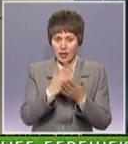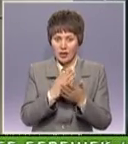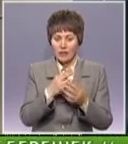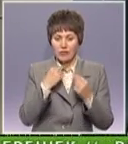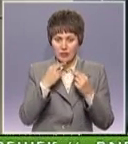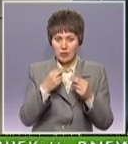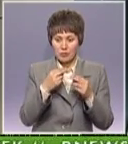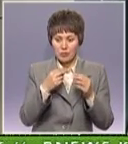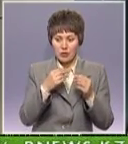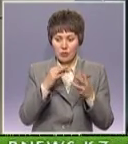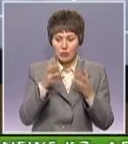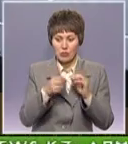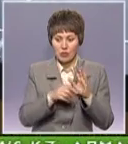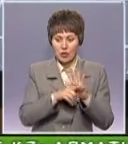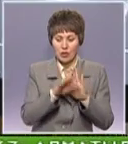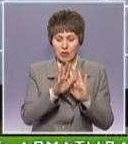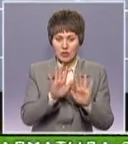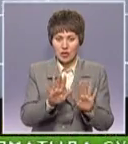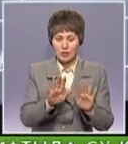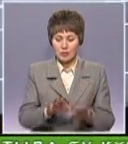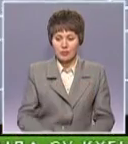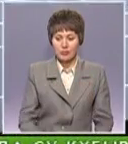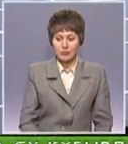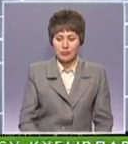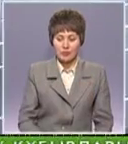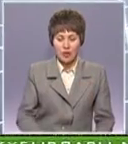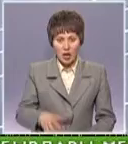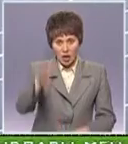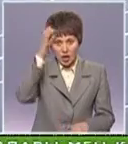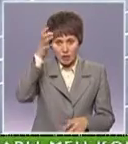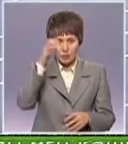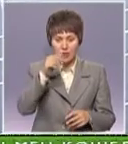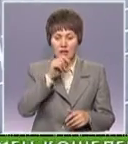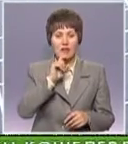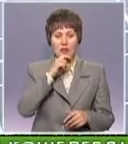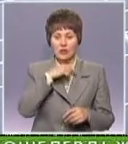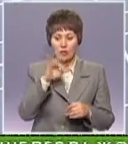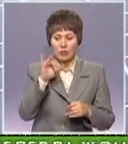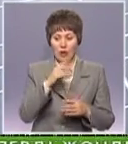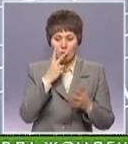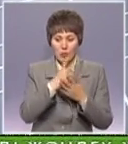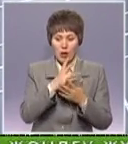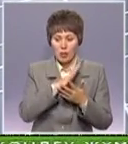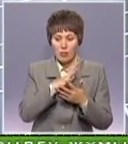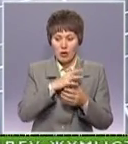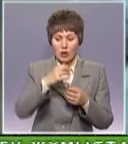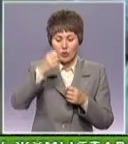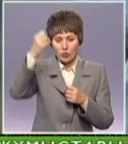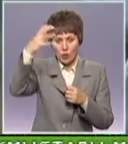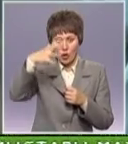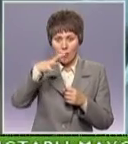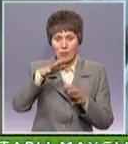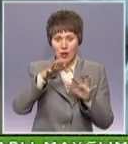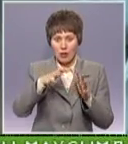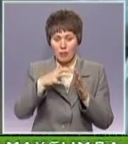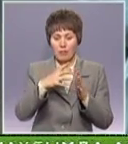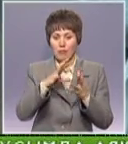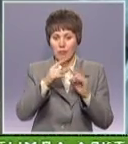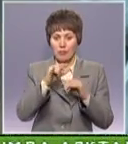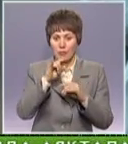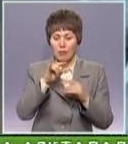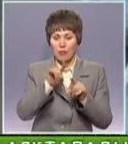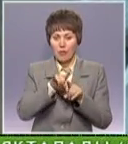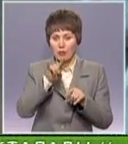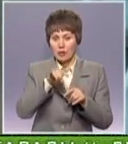тек шет пішпағы ғана. Ғалымдар үнемдеген үлкен мәселені қалтарыста қалдырмаған, мәселен күн батареясының жаңаша нұсқасын